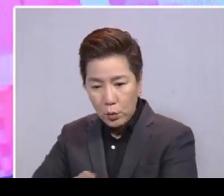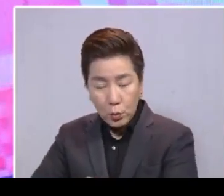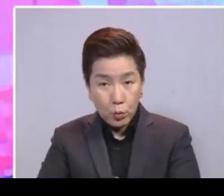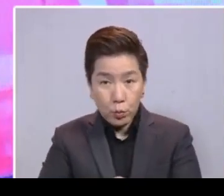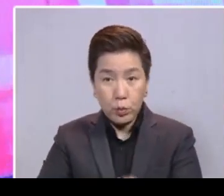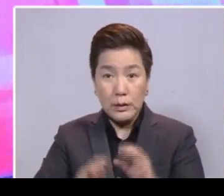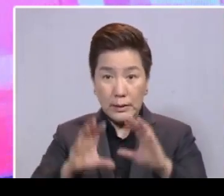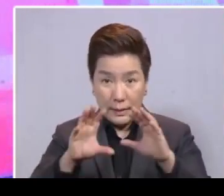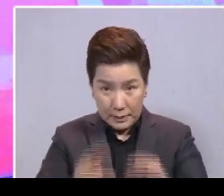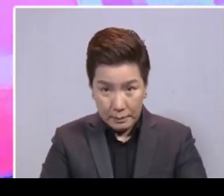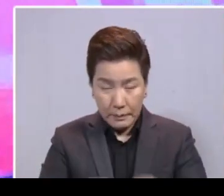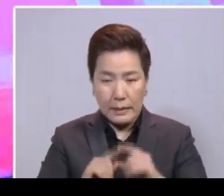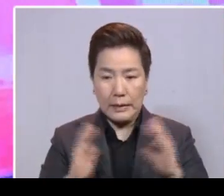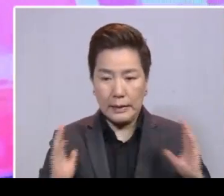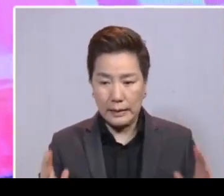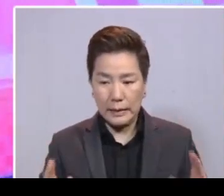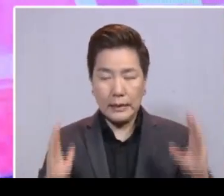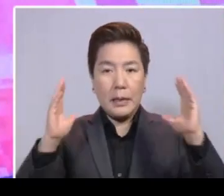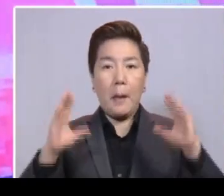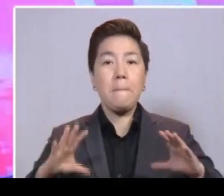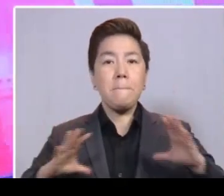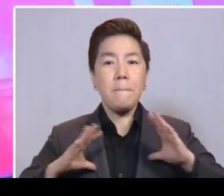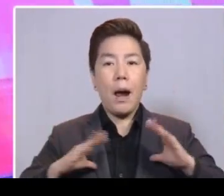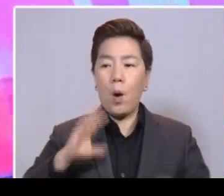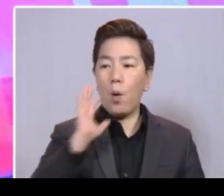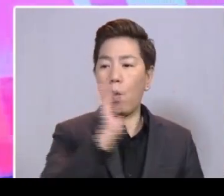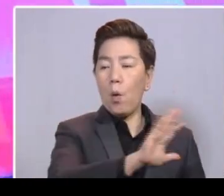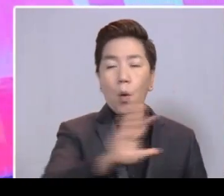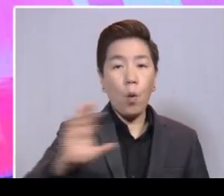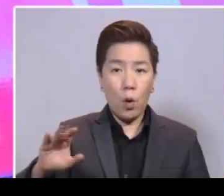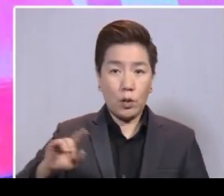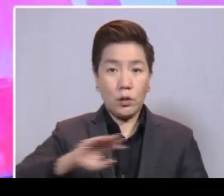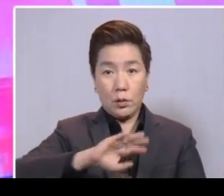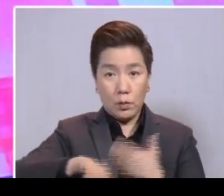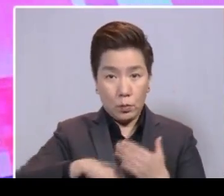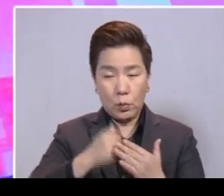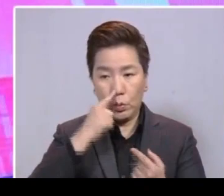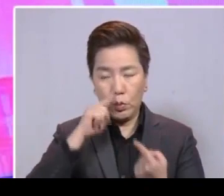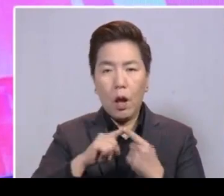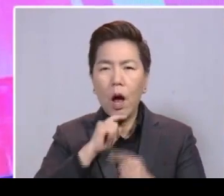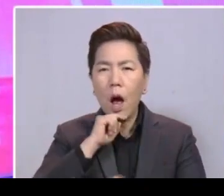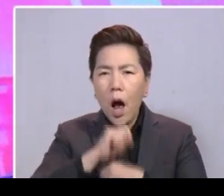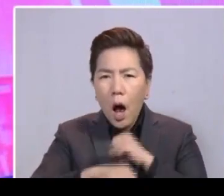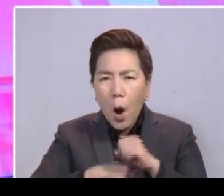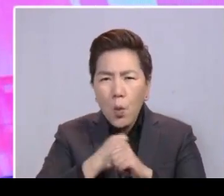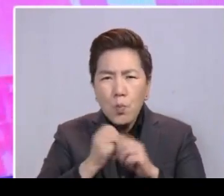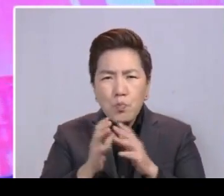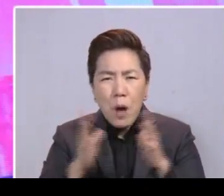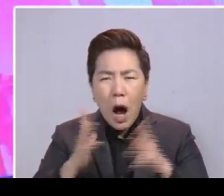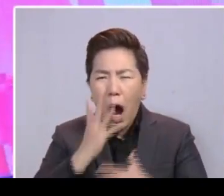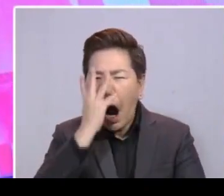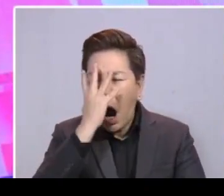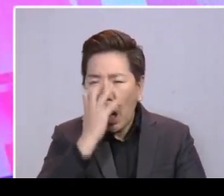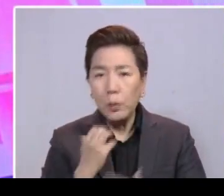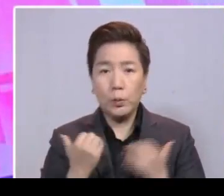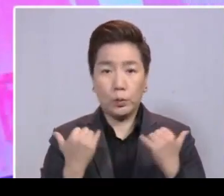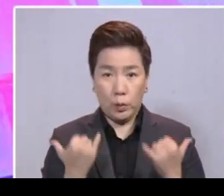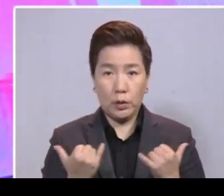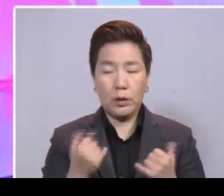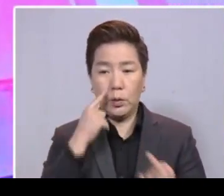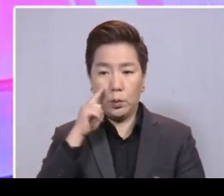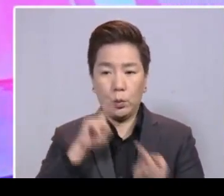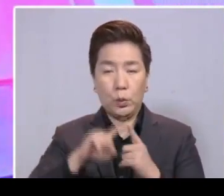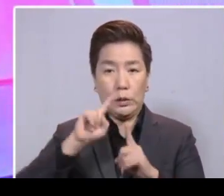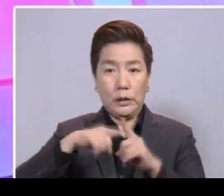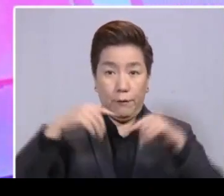เรื่องของอาคารที่พักสถานที่ต่างๆโดยเฉพาะอาคารที่มีอายุค่อนข้างเยอะยังไงในช่วงเวลาแบบนี้เข้า